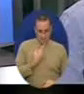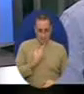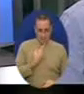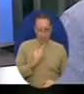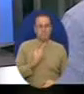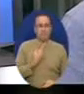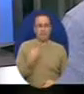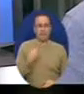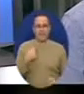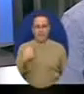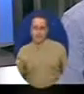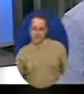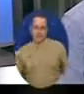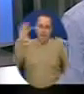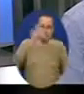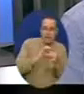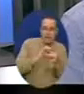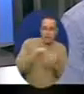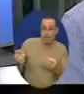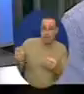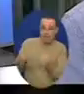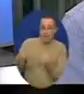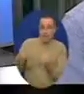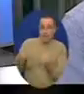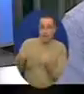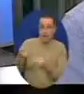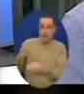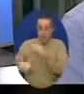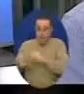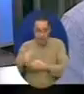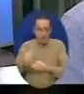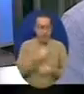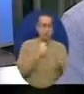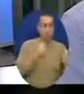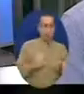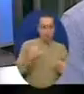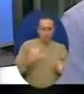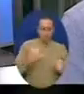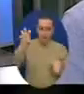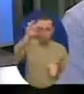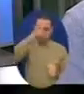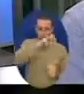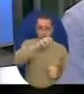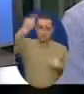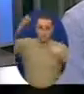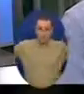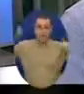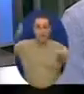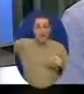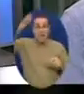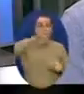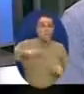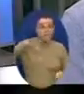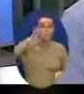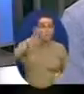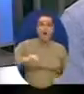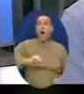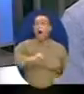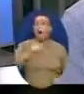אני חיברתי בין הציר הכלכלי לציר הביטחוני. כן. זאת אומרת, הפריפריה בישראל היום היא אזור שבו יש הכי הרבה עירוב